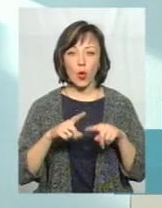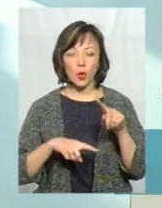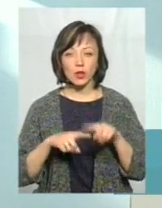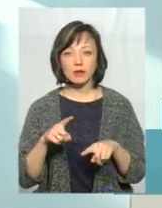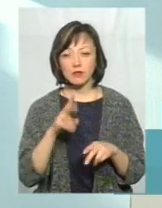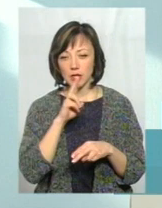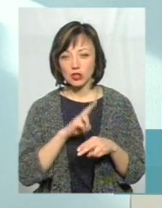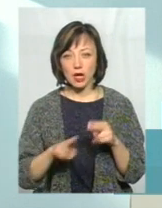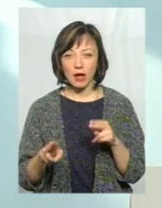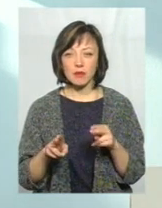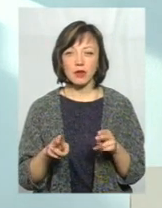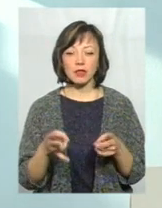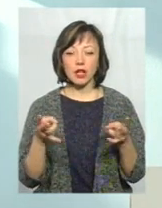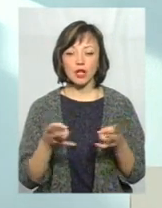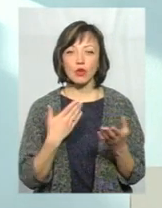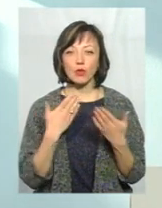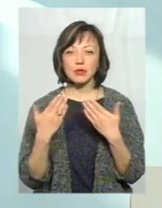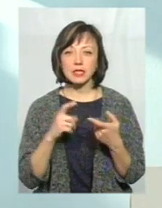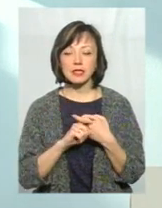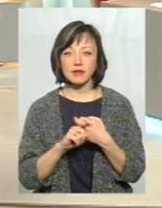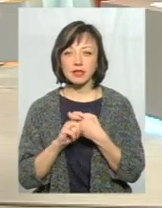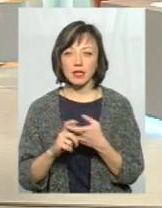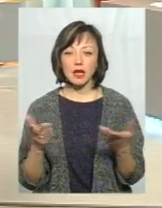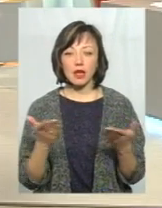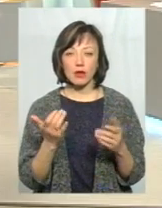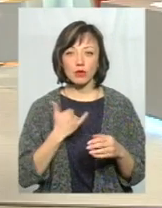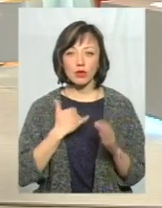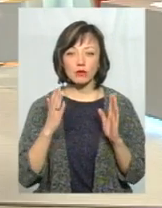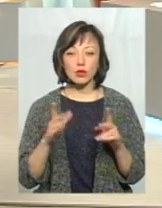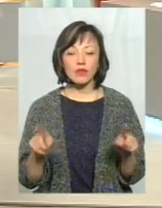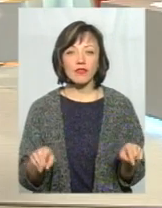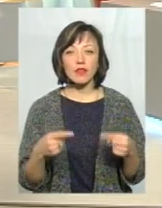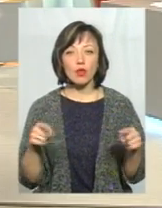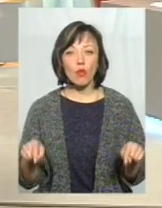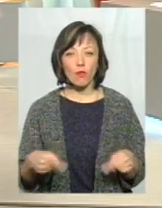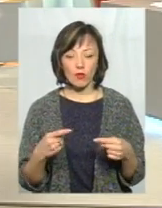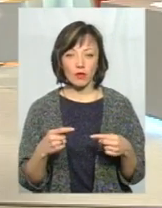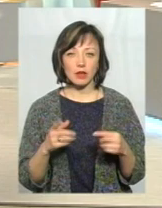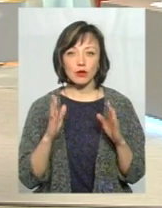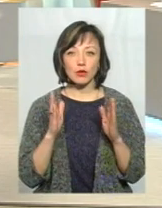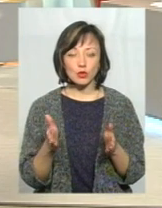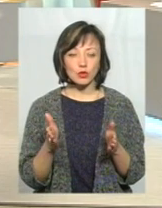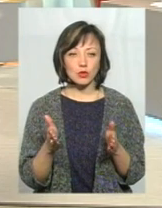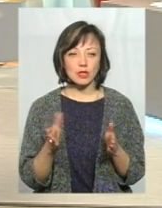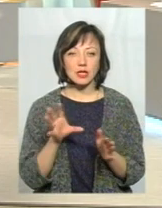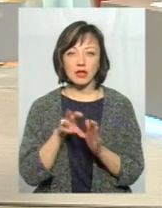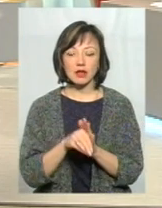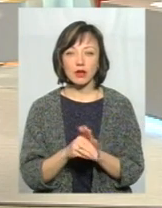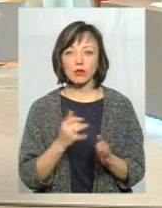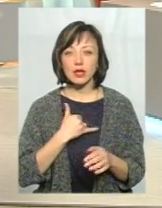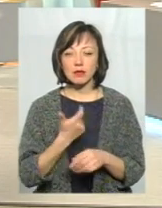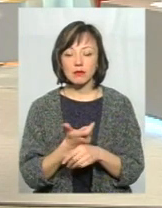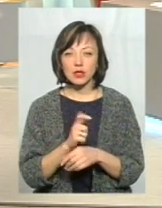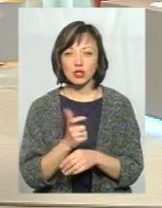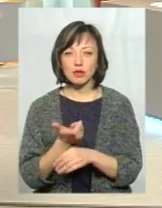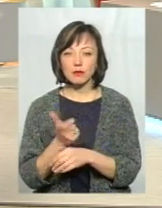ми втрачаємо ті належні комунікаційні зв'язки, які нас будуть відновлювати, будуть закладати в нас все більше і